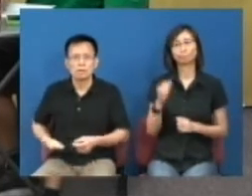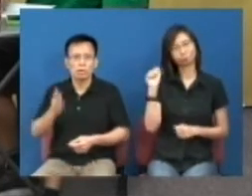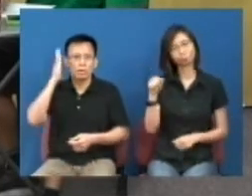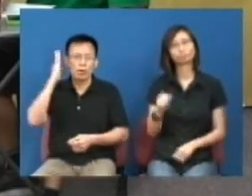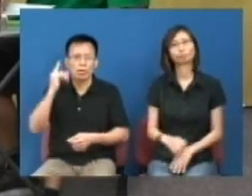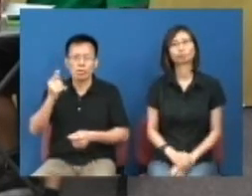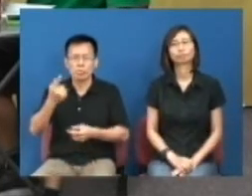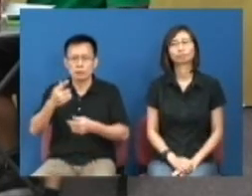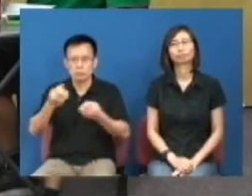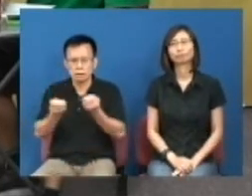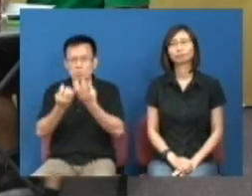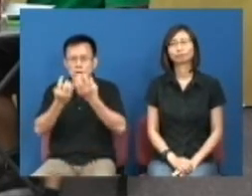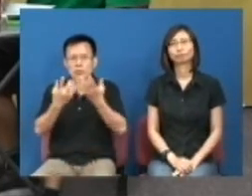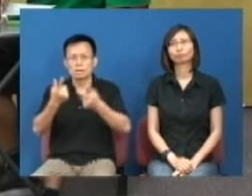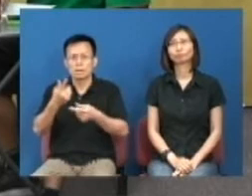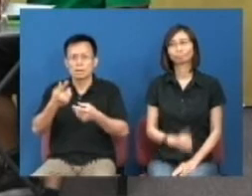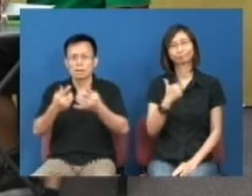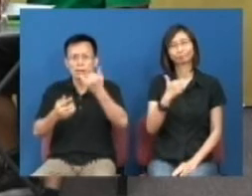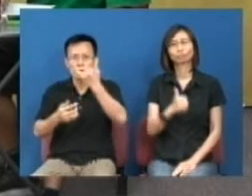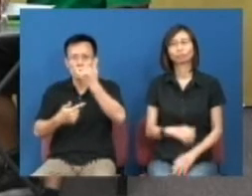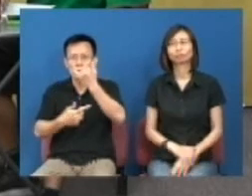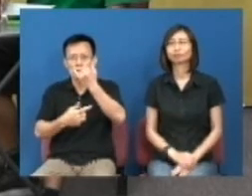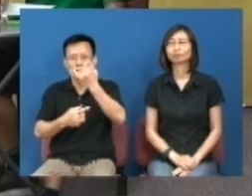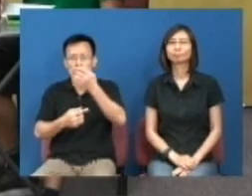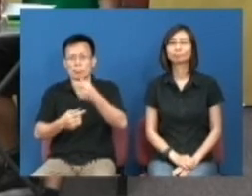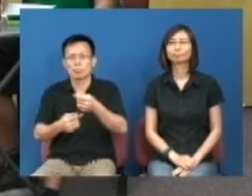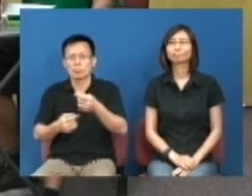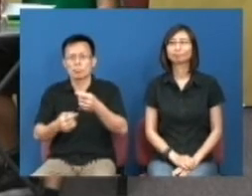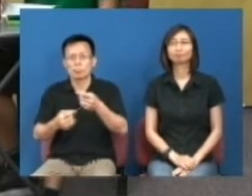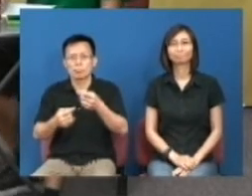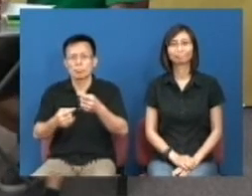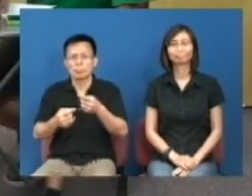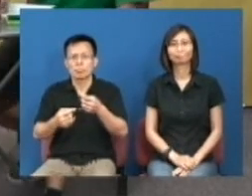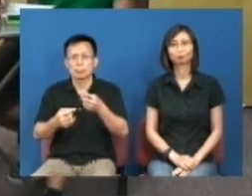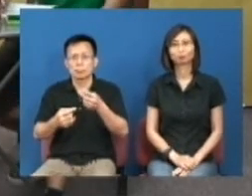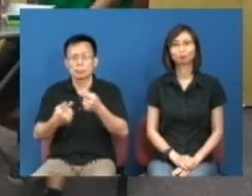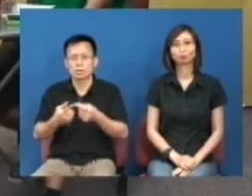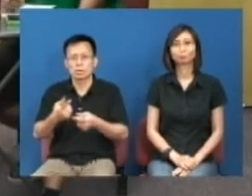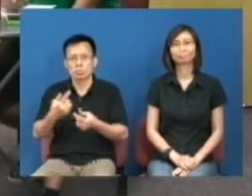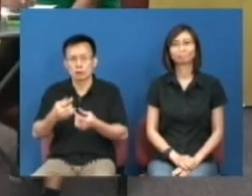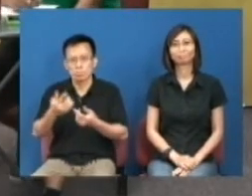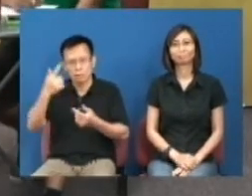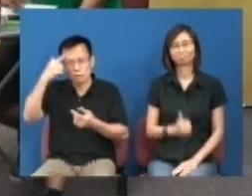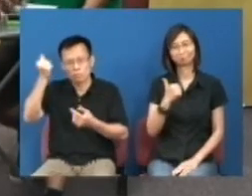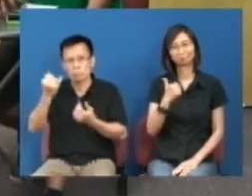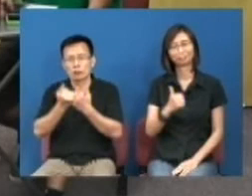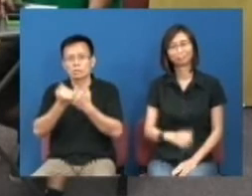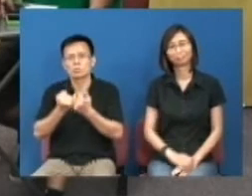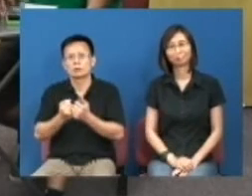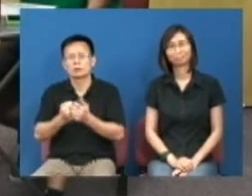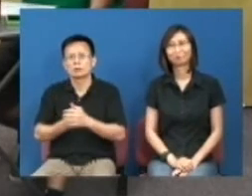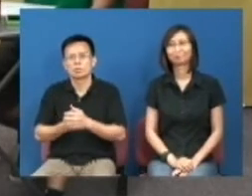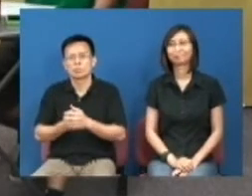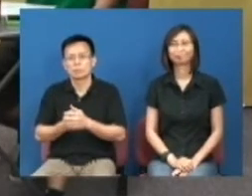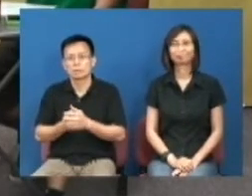耀華喺八九年之前完全唔參與噶嘛。係 啊，咁樣。 咁即係施耀華就係一個即係好遲成熟嘅學生咯。 嗯。 超